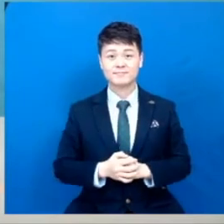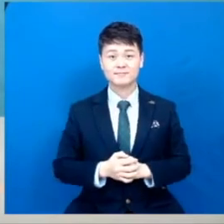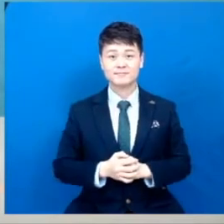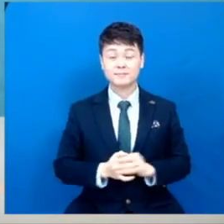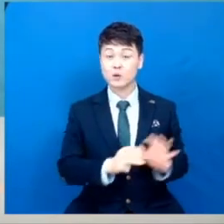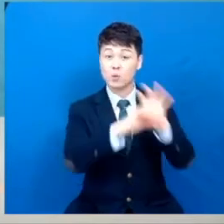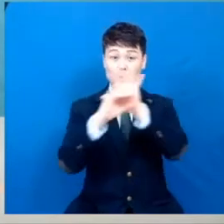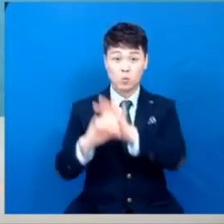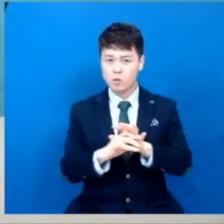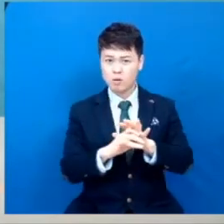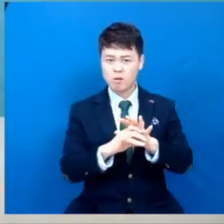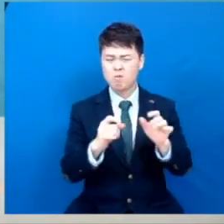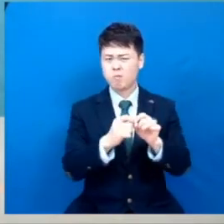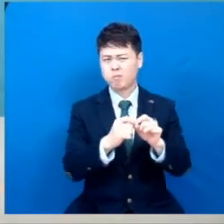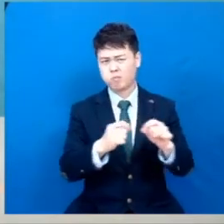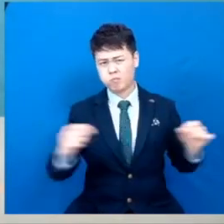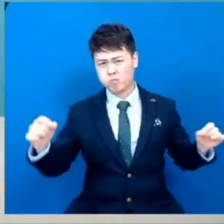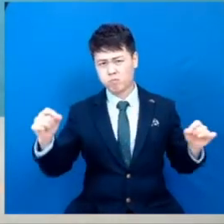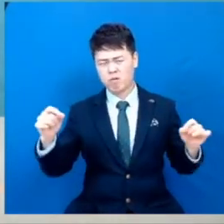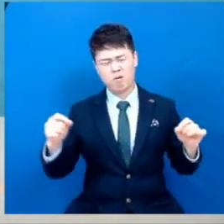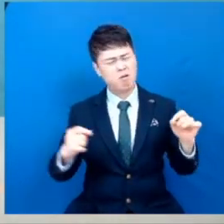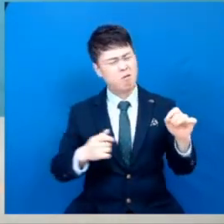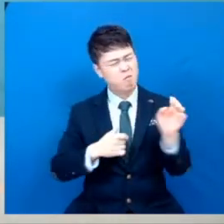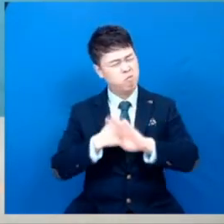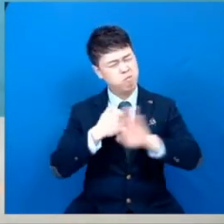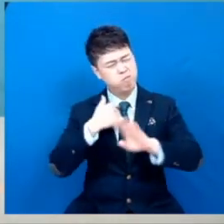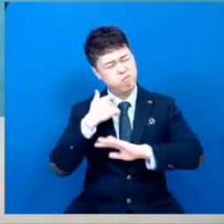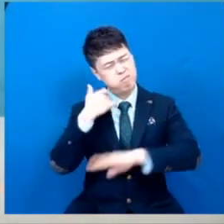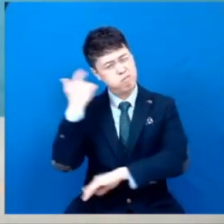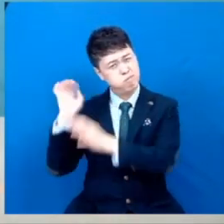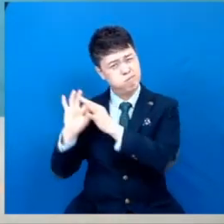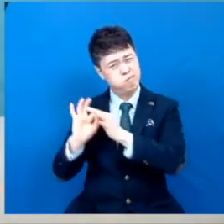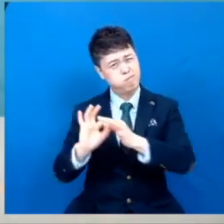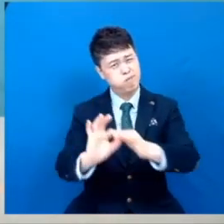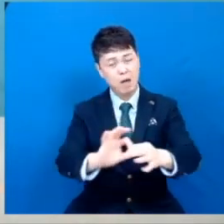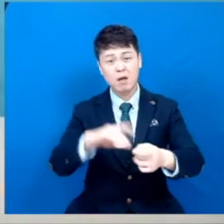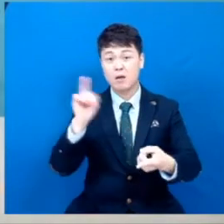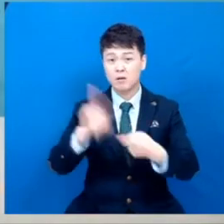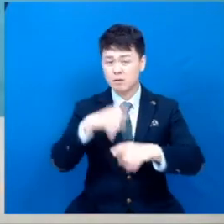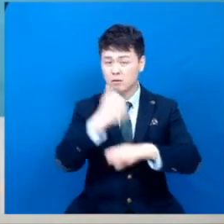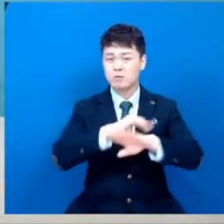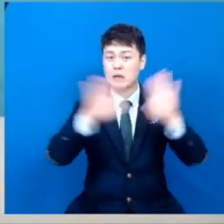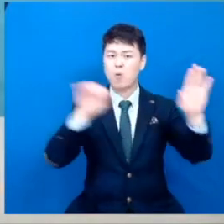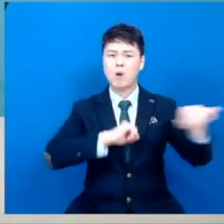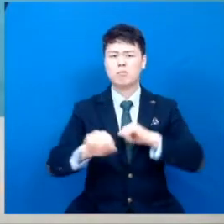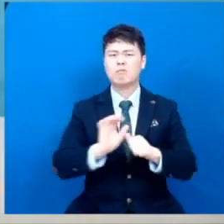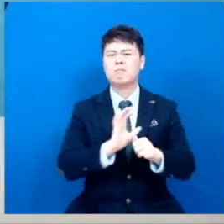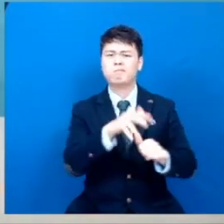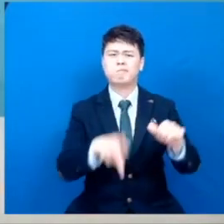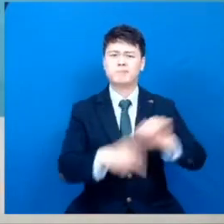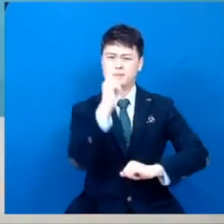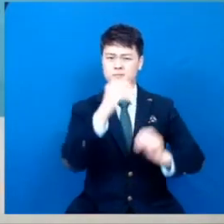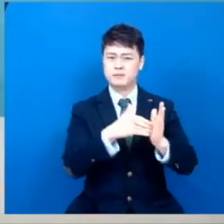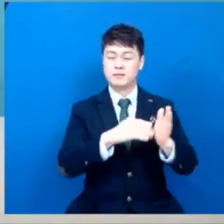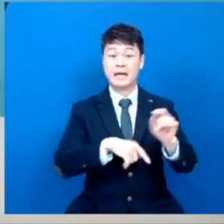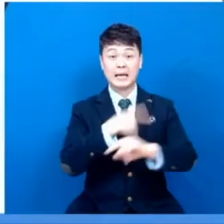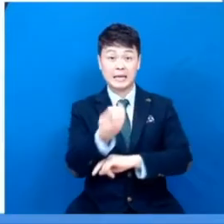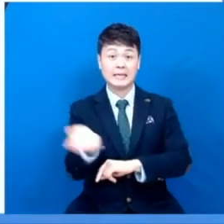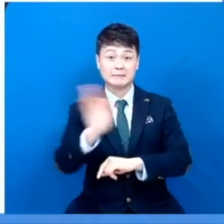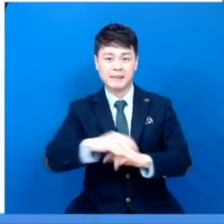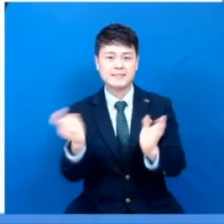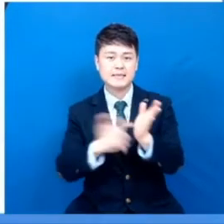코론 알구 의장 기와는 나탈 똥 지원사업 반절 유인이 되었지만 비상 운영 체제를 도입하여